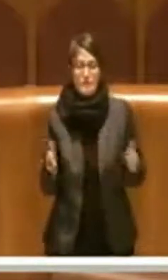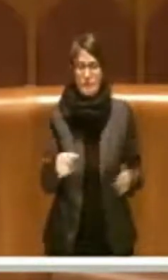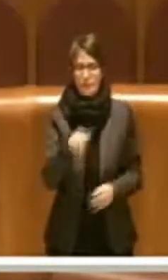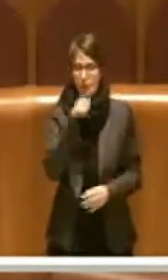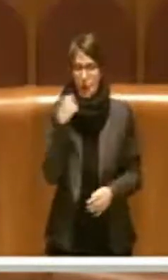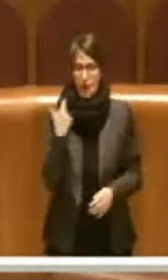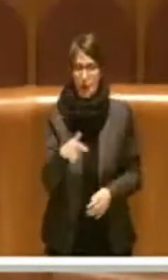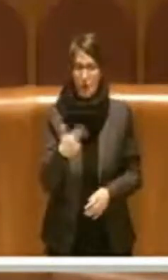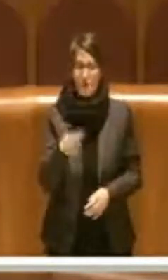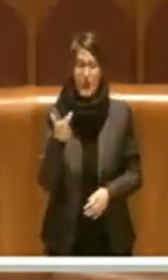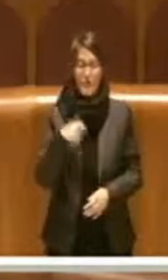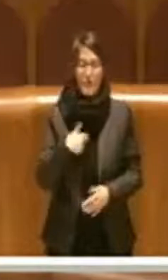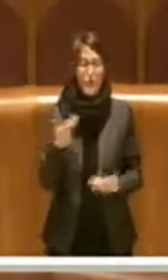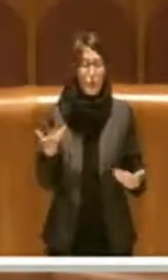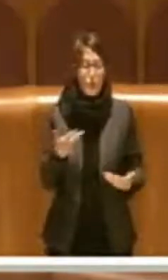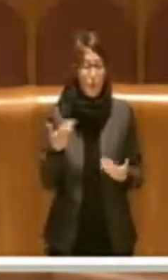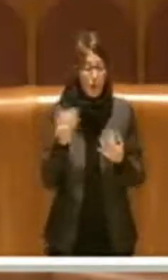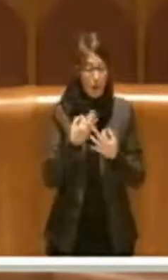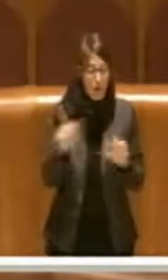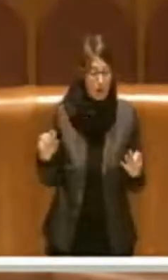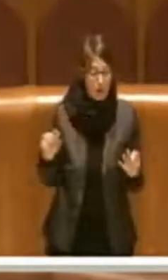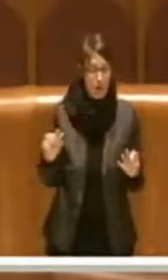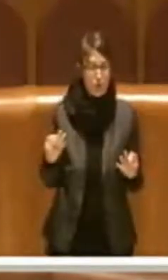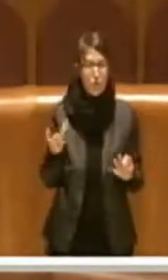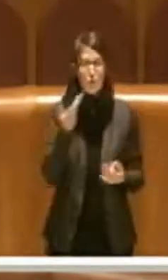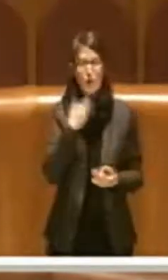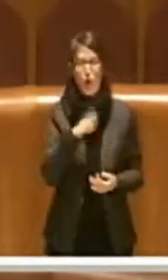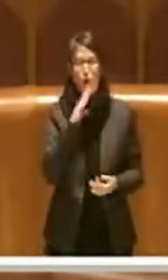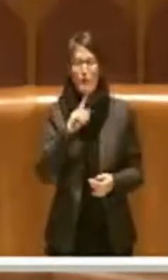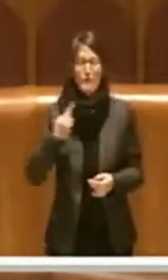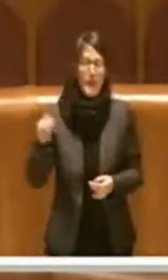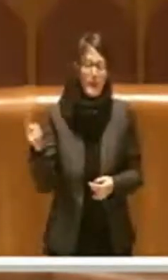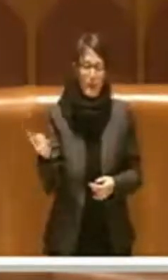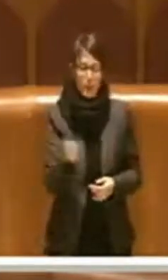è giusta e conveniente per tutti, per i cittadini,